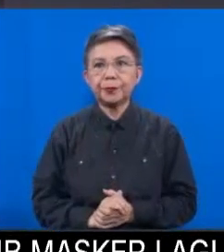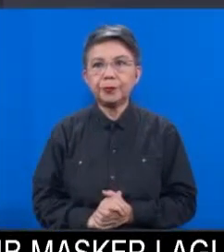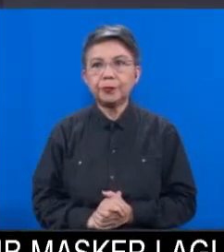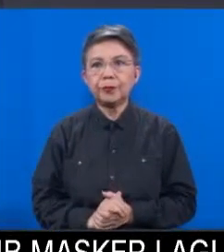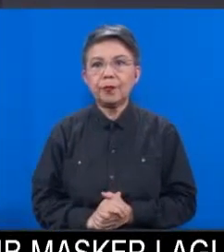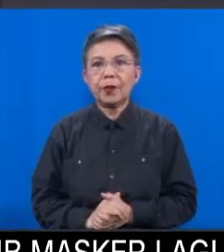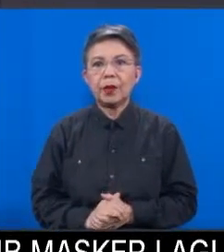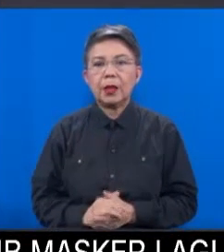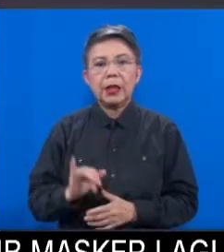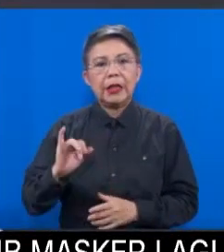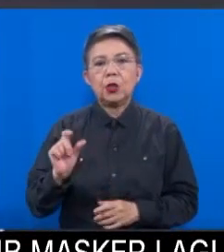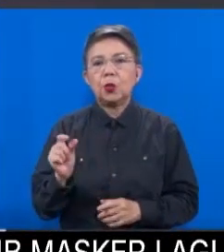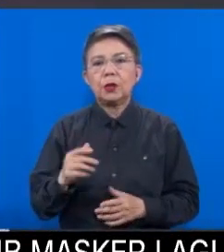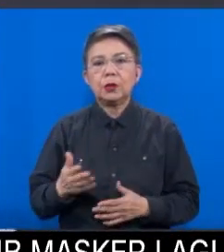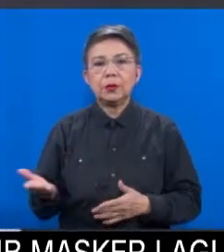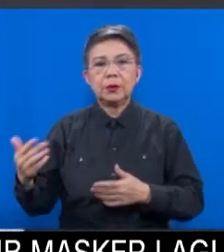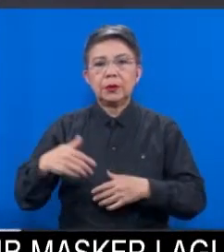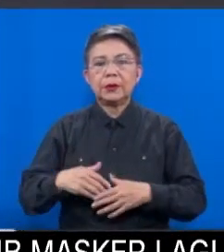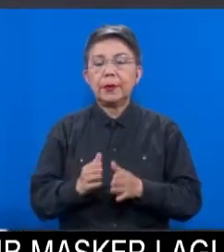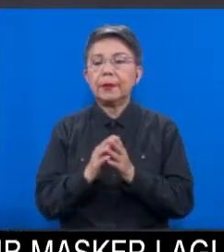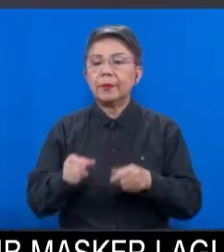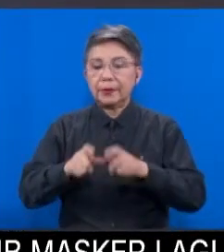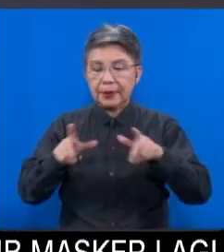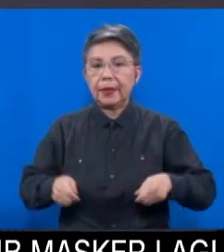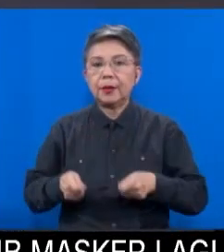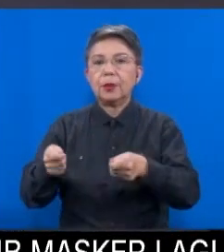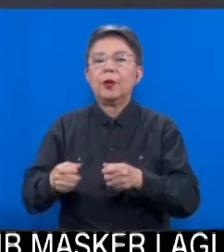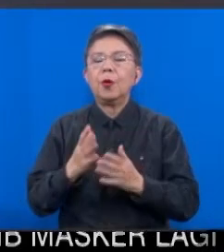datang untuk memberikan surat permohonan penundaan